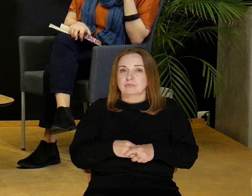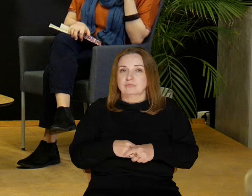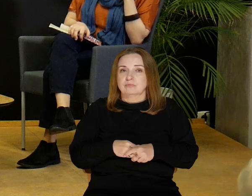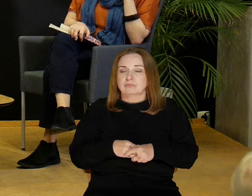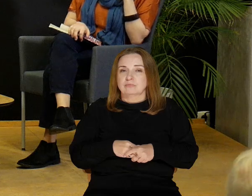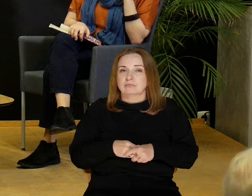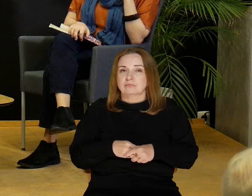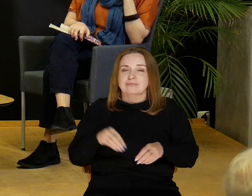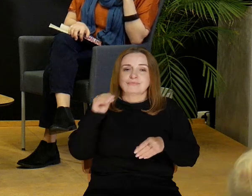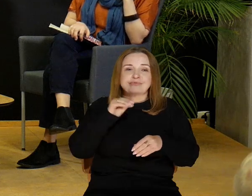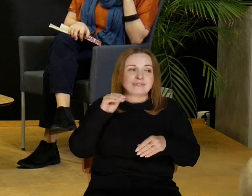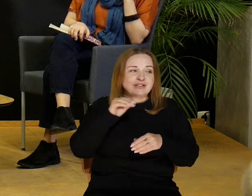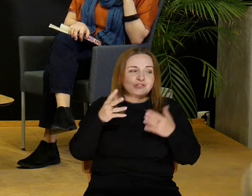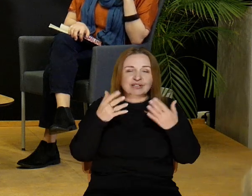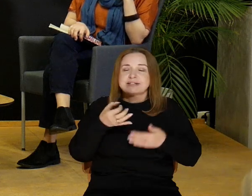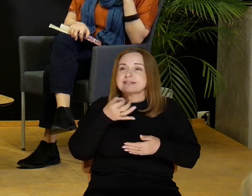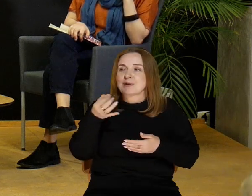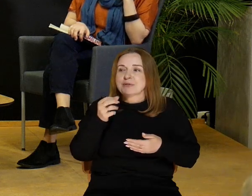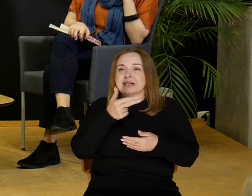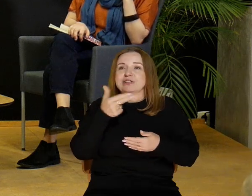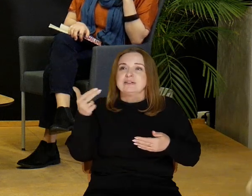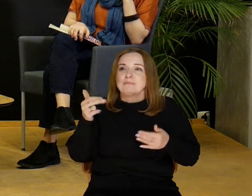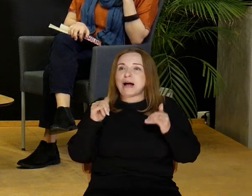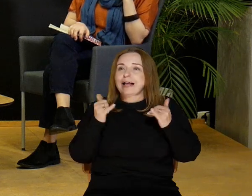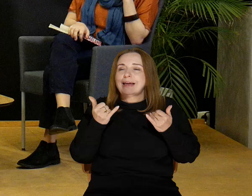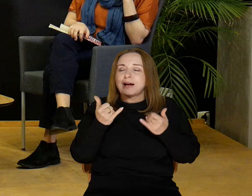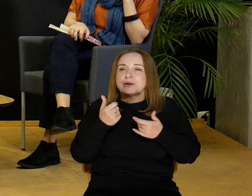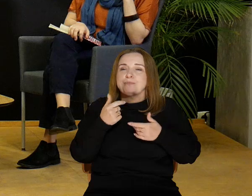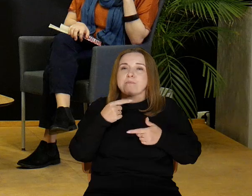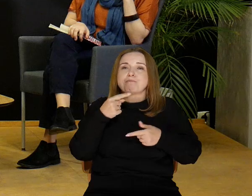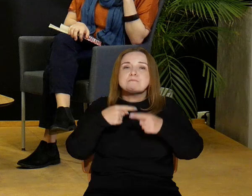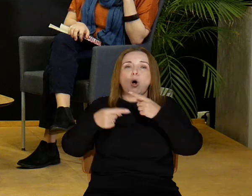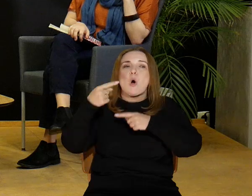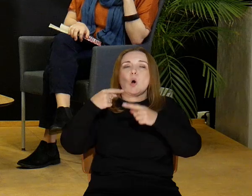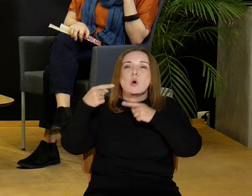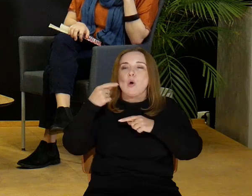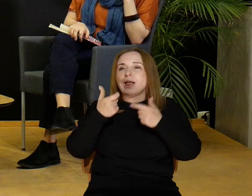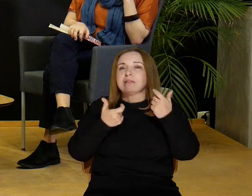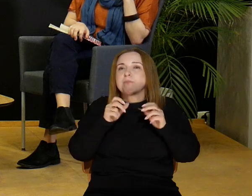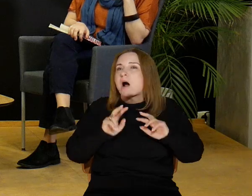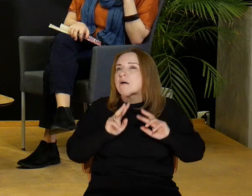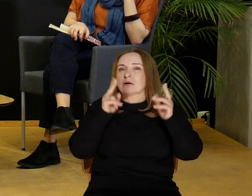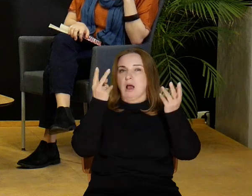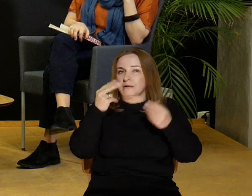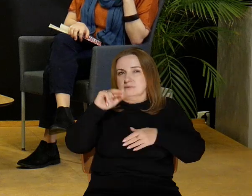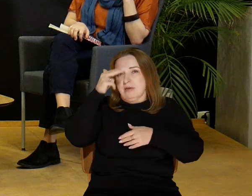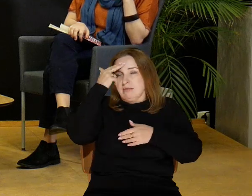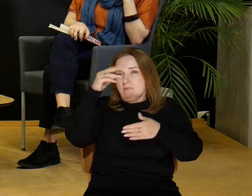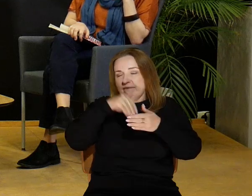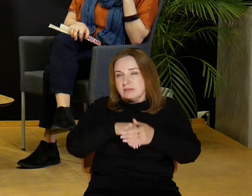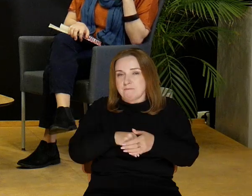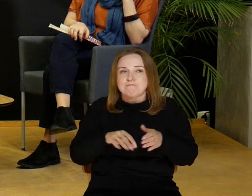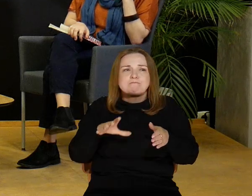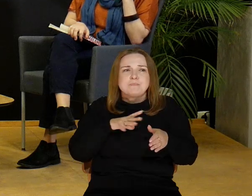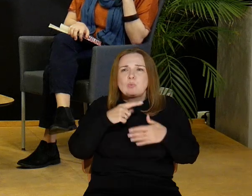Dzień dobry, ja jeszcze chciałem dopytać o kwestię tego, jak poszczególne pokolenia reagują na te traumy.